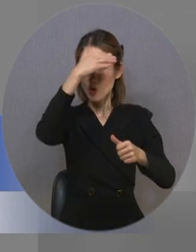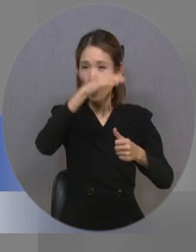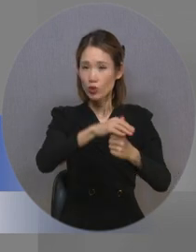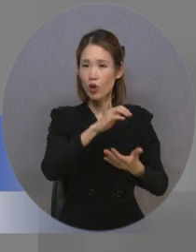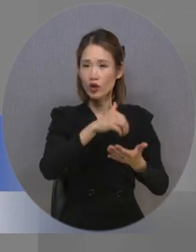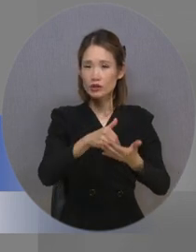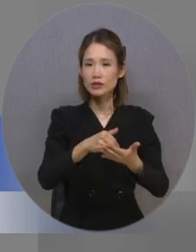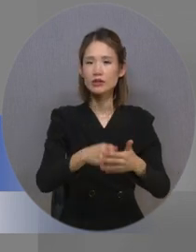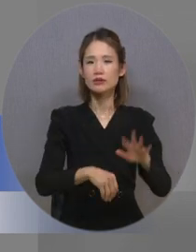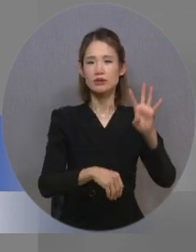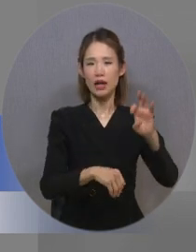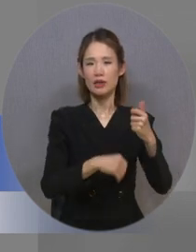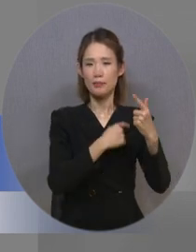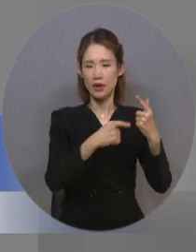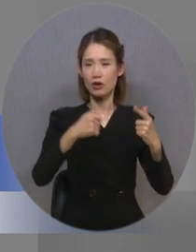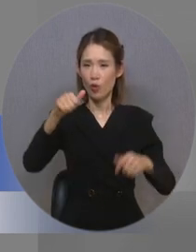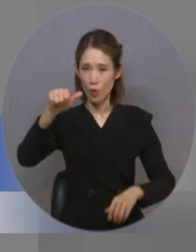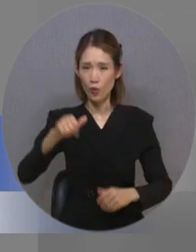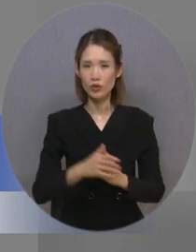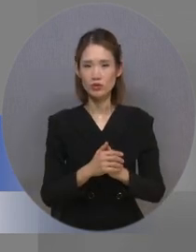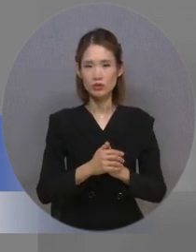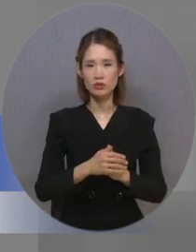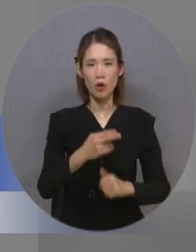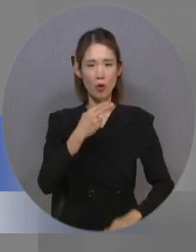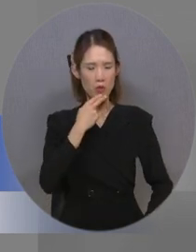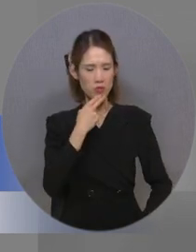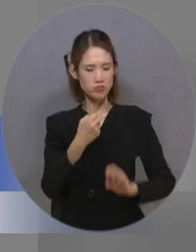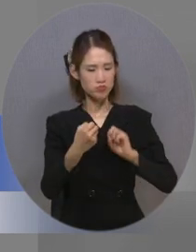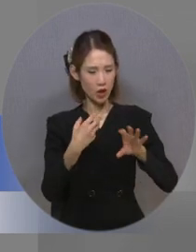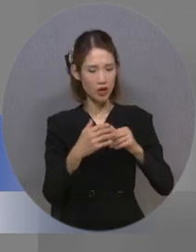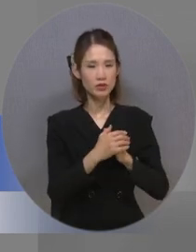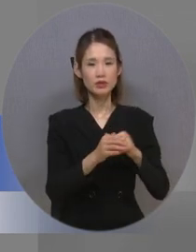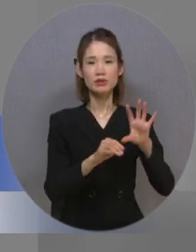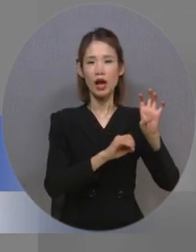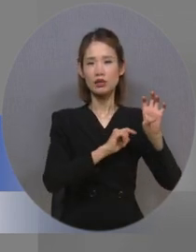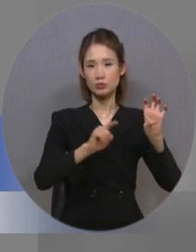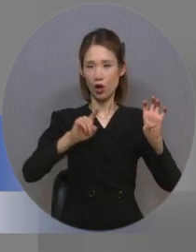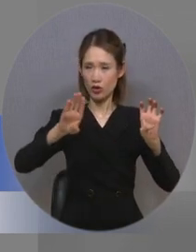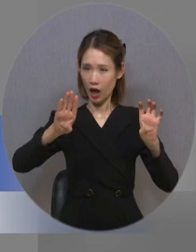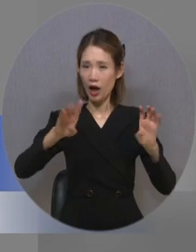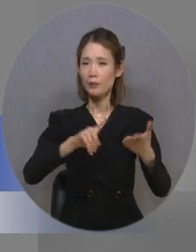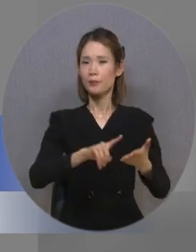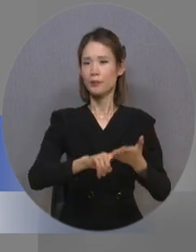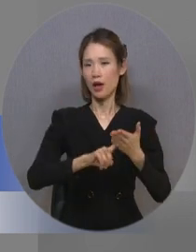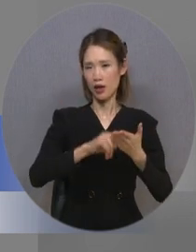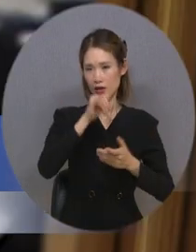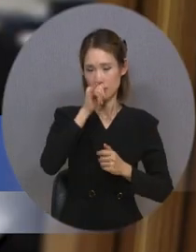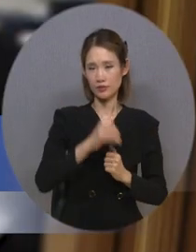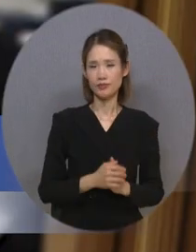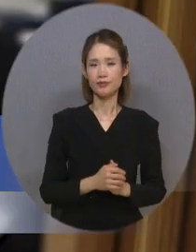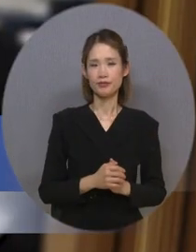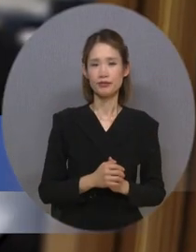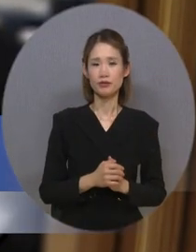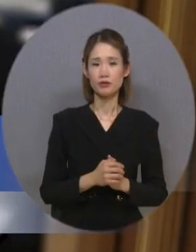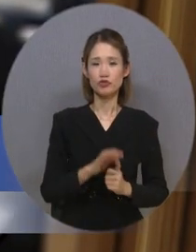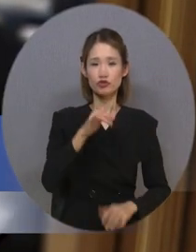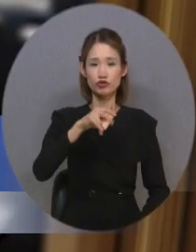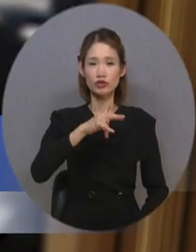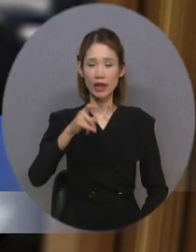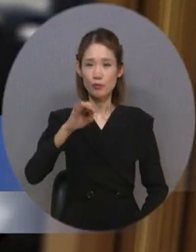청소년이 48.5점 그렇지 않은 청소년은 40.4점으로 나타났습니다 한편